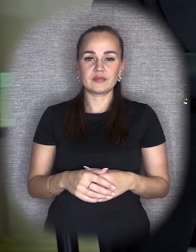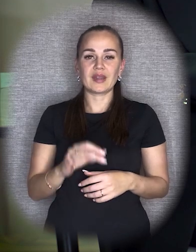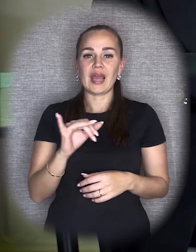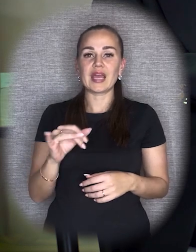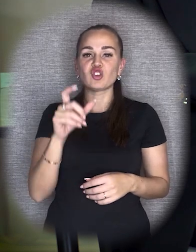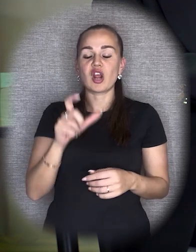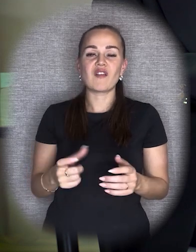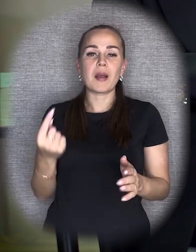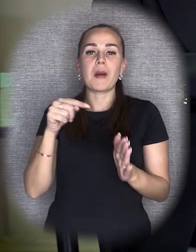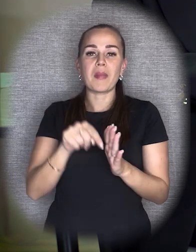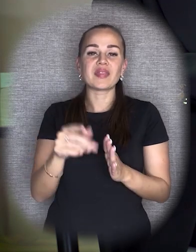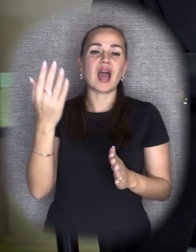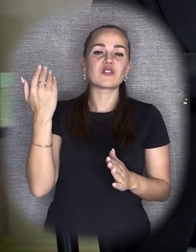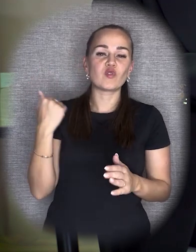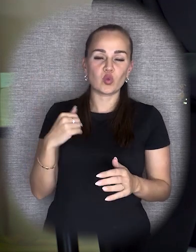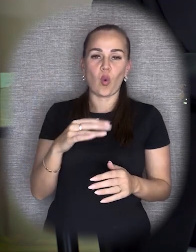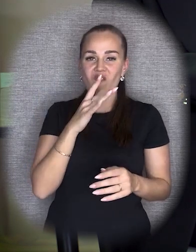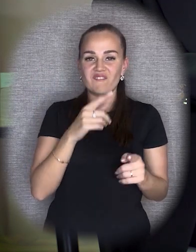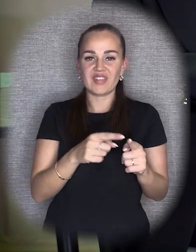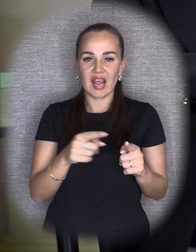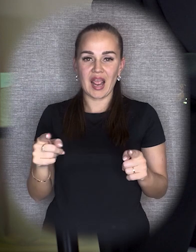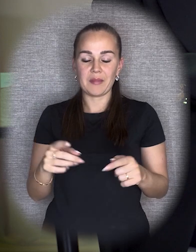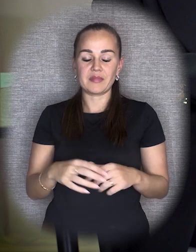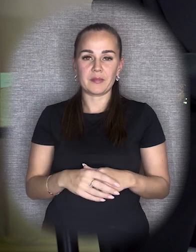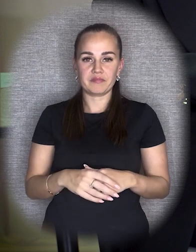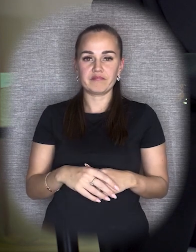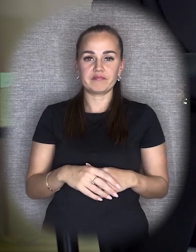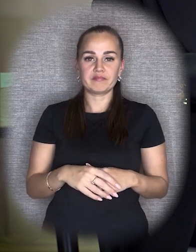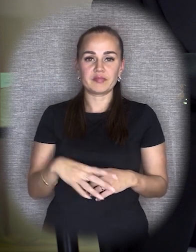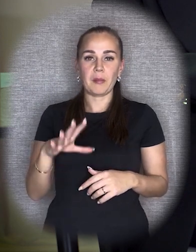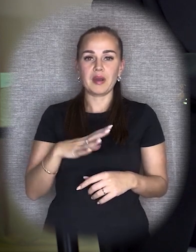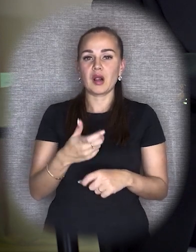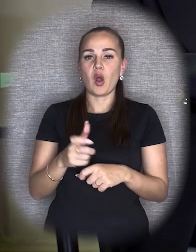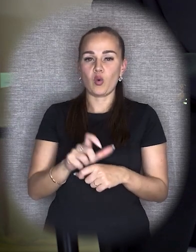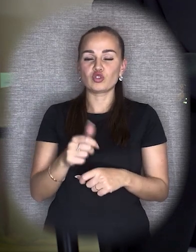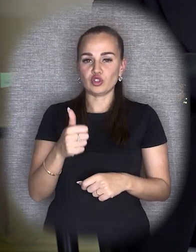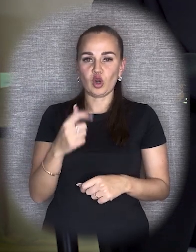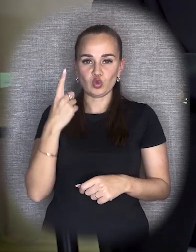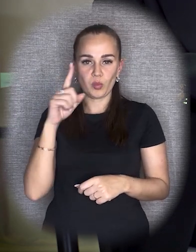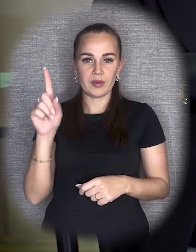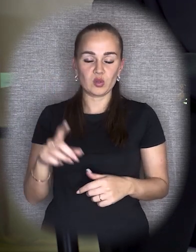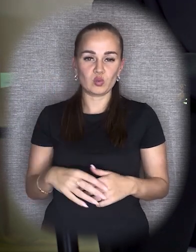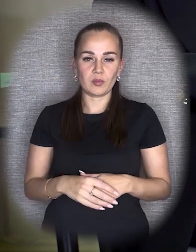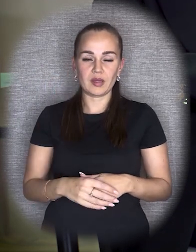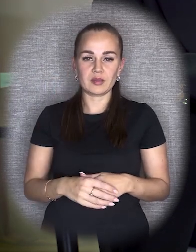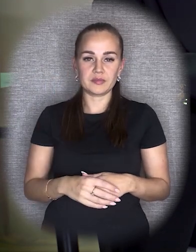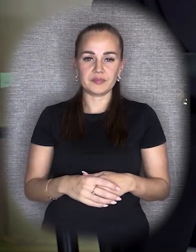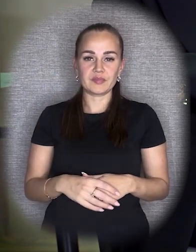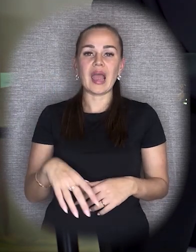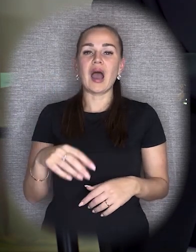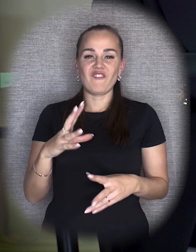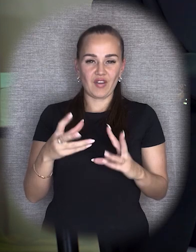времени. Здесь тоже вот эта идея, она была очень хороша, она опасна была, на мой взгляд. Могло